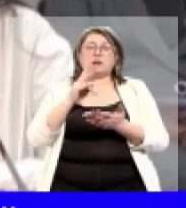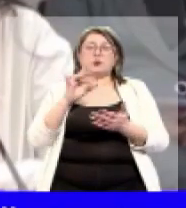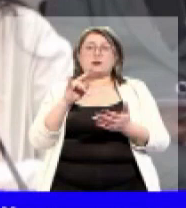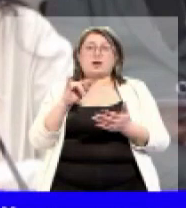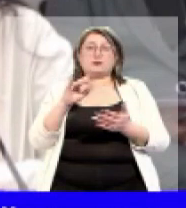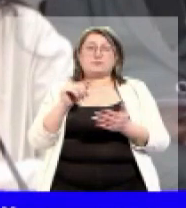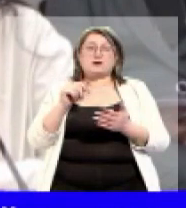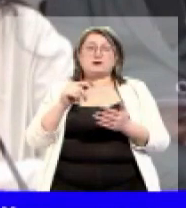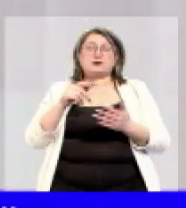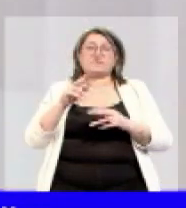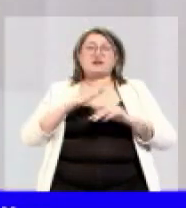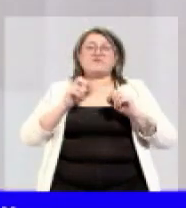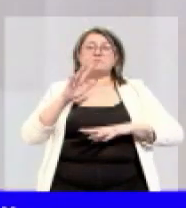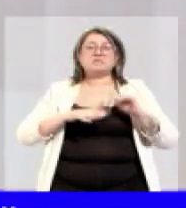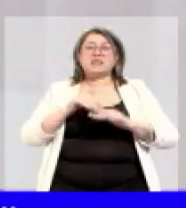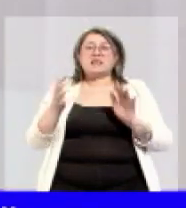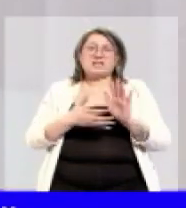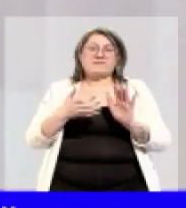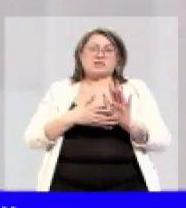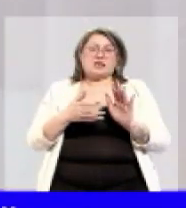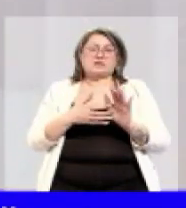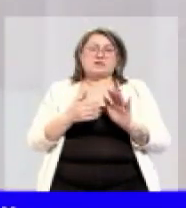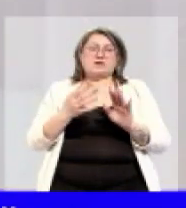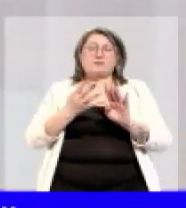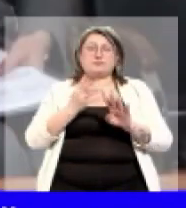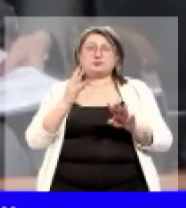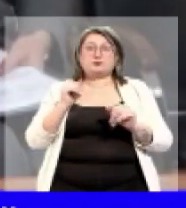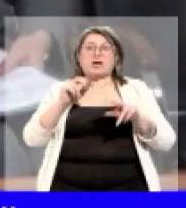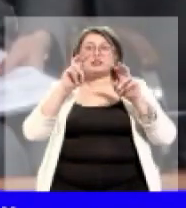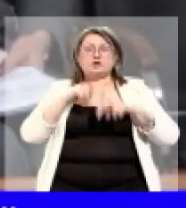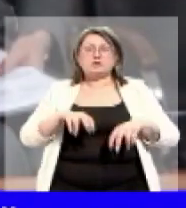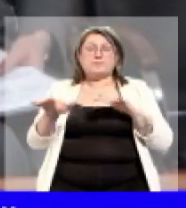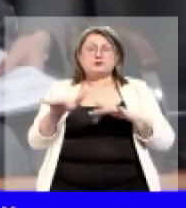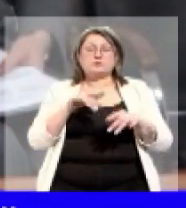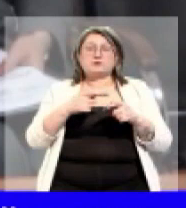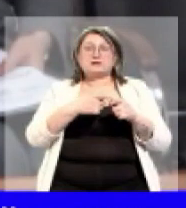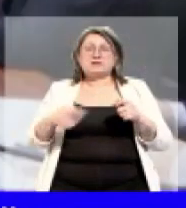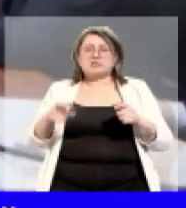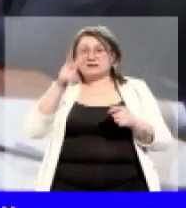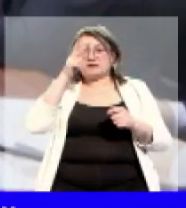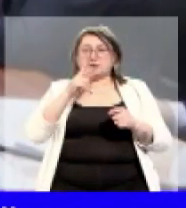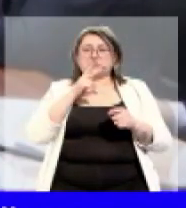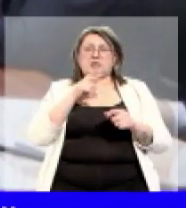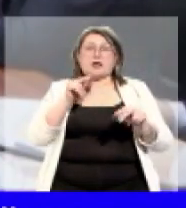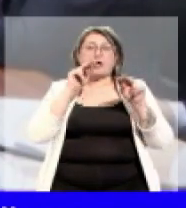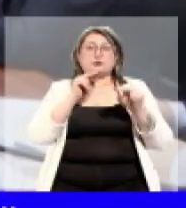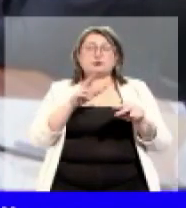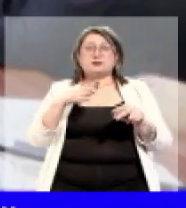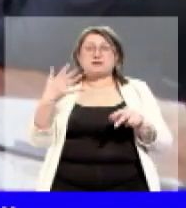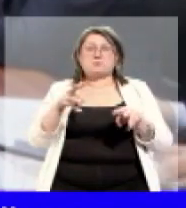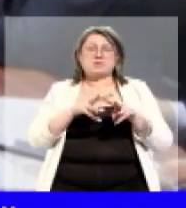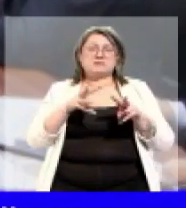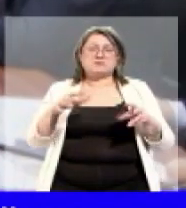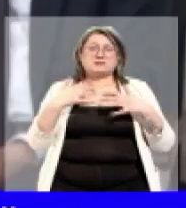сөзінше, білікті маман тапшы. Диагностикалық процедуралар кезегі 3 айға созылады. Денсаулық сақтау немесе оқу ағарту министрлігі